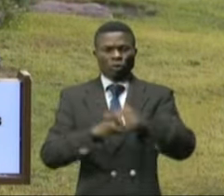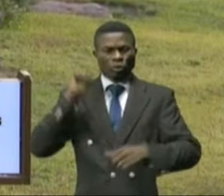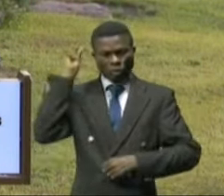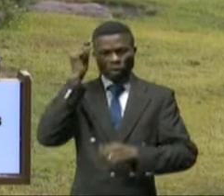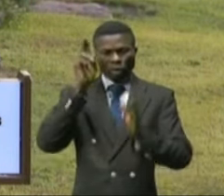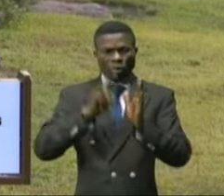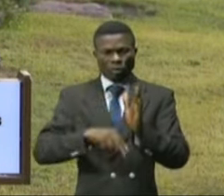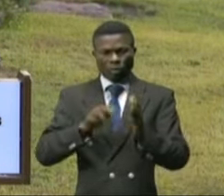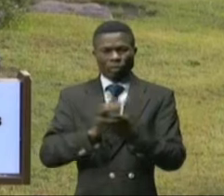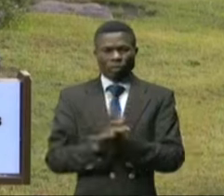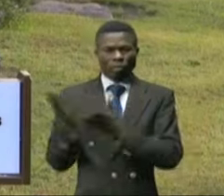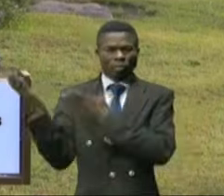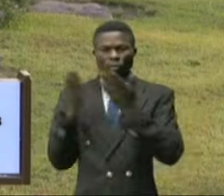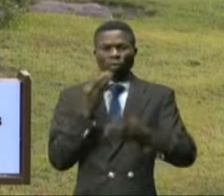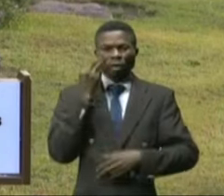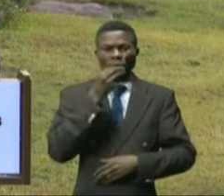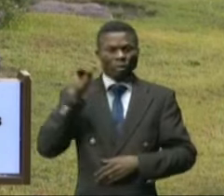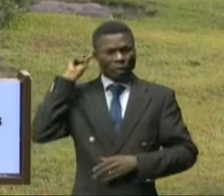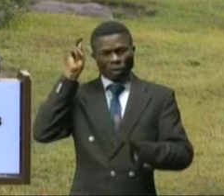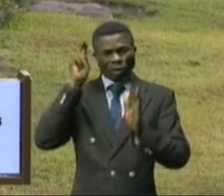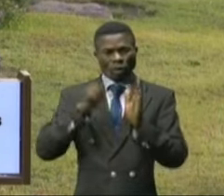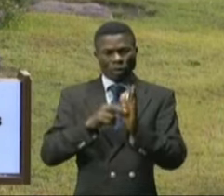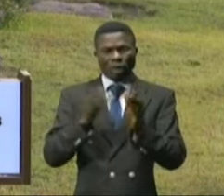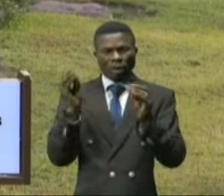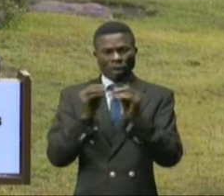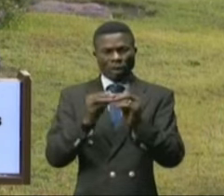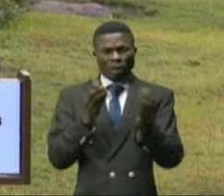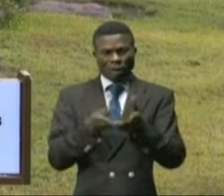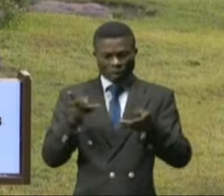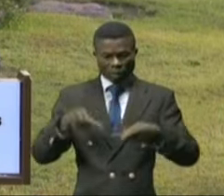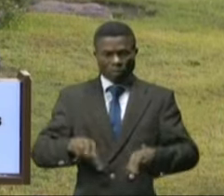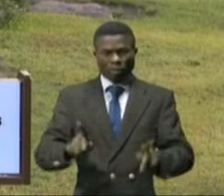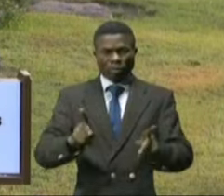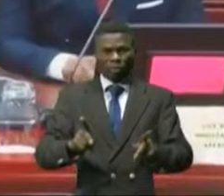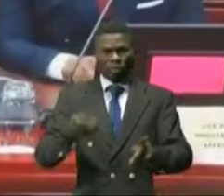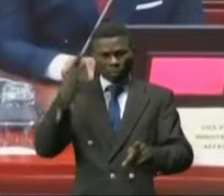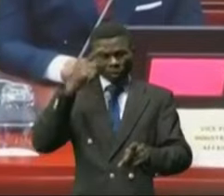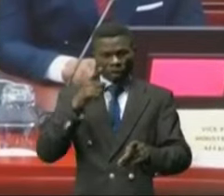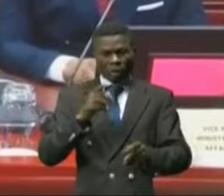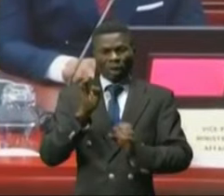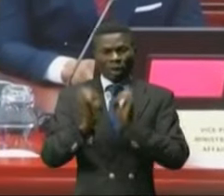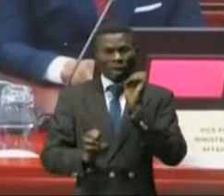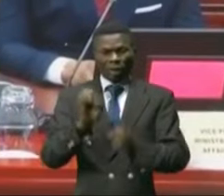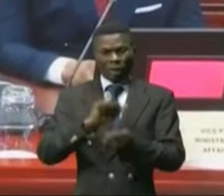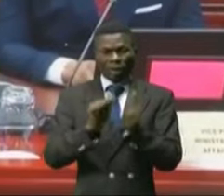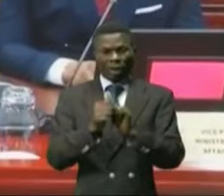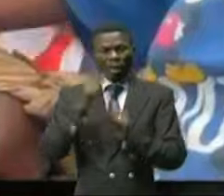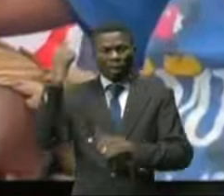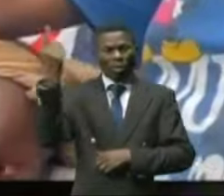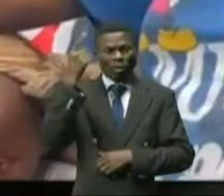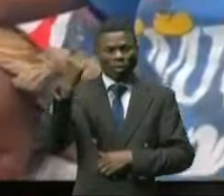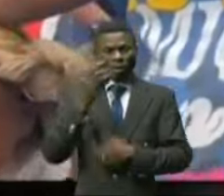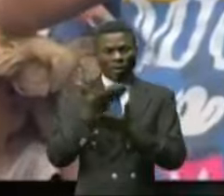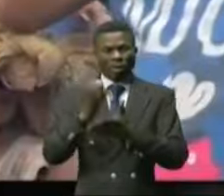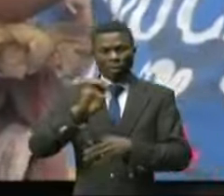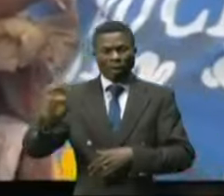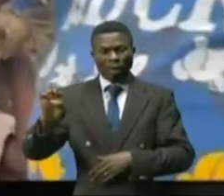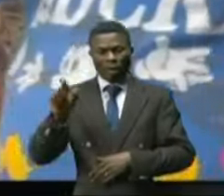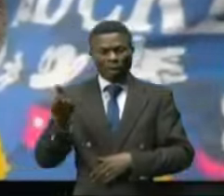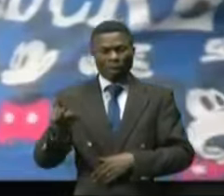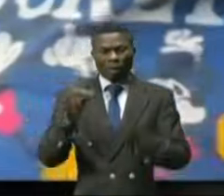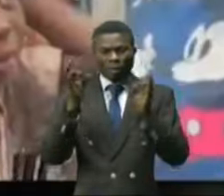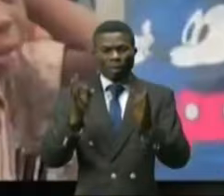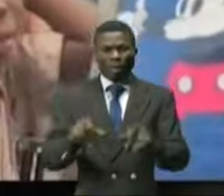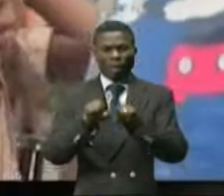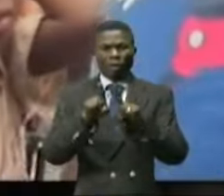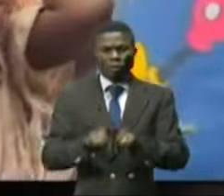Le porte-parole du gouvernement a fait savoir que cette réunion a permis non seulement de faire le point de la situation humanitaire dans cette partie du territoire national,